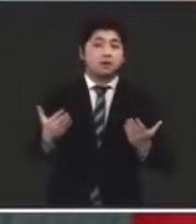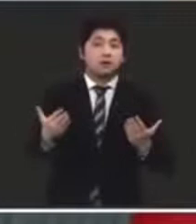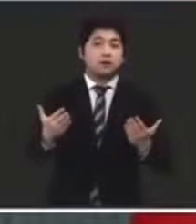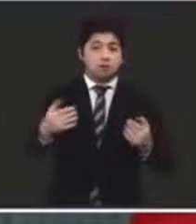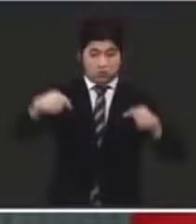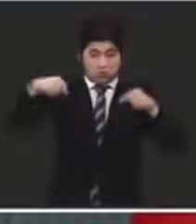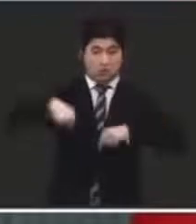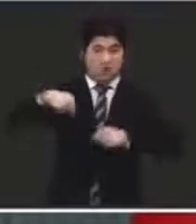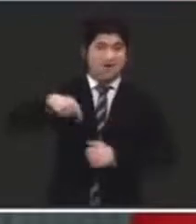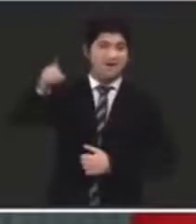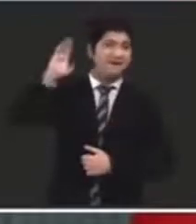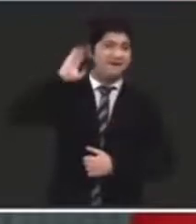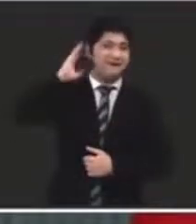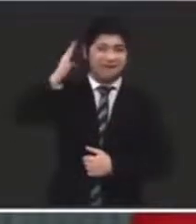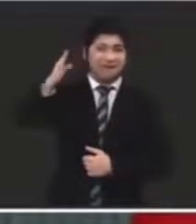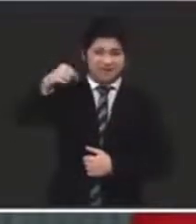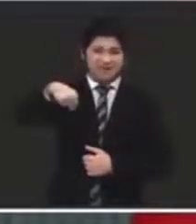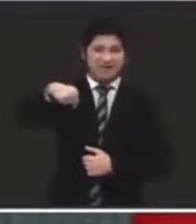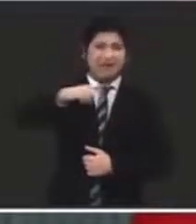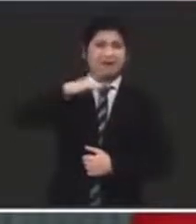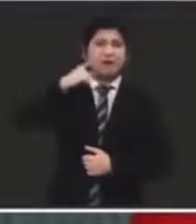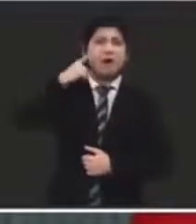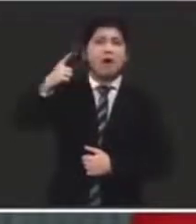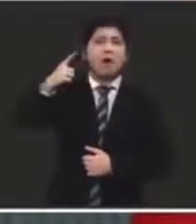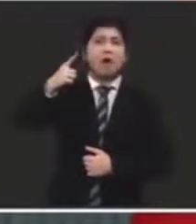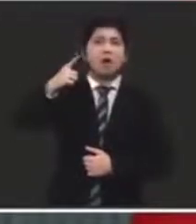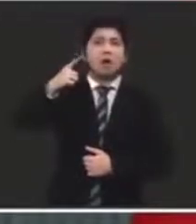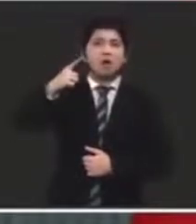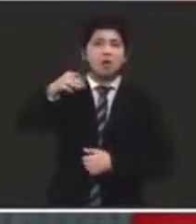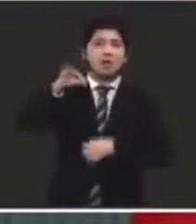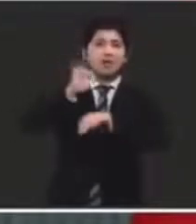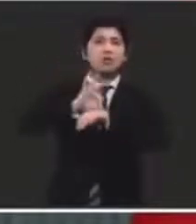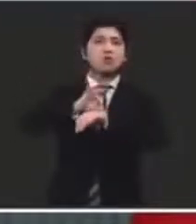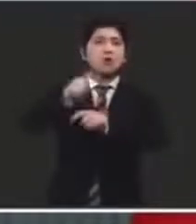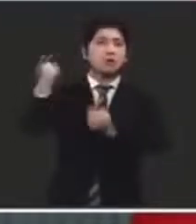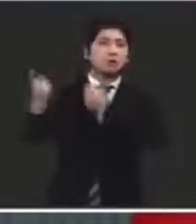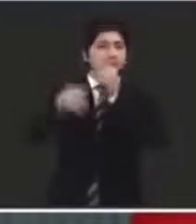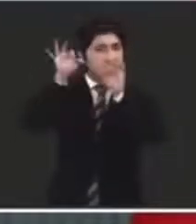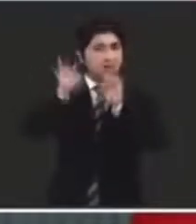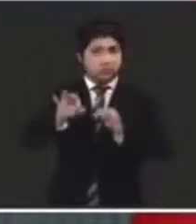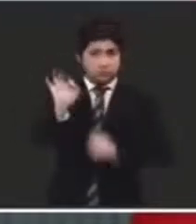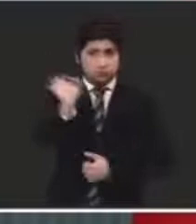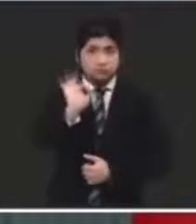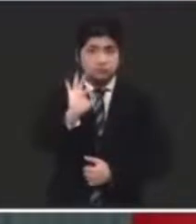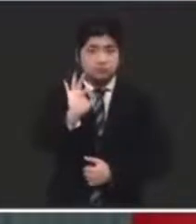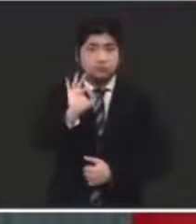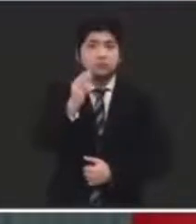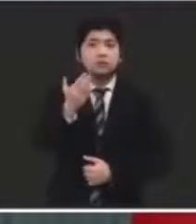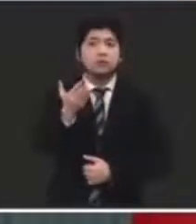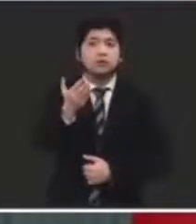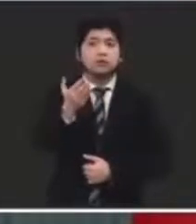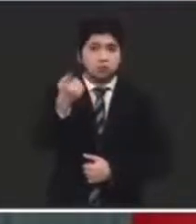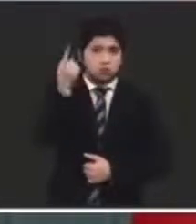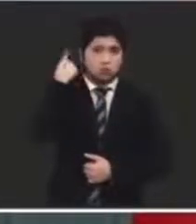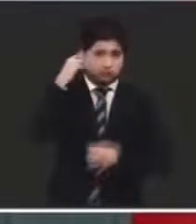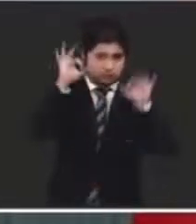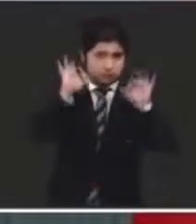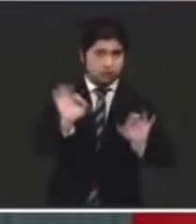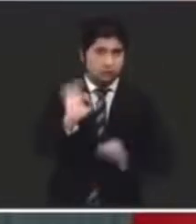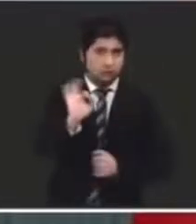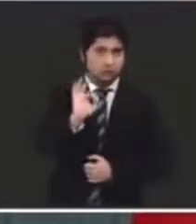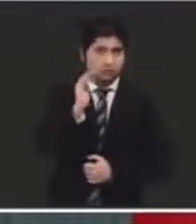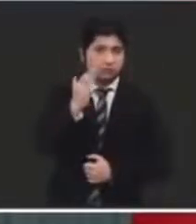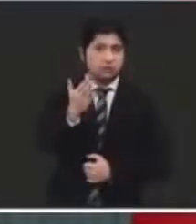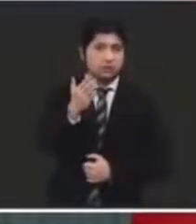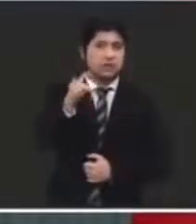şu anda zaten tedaviler başladı öyle mi dün başladı